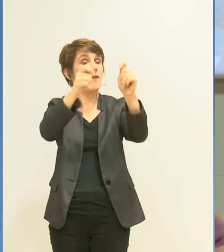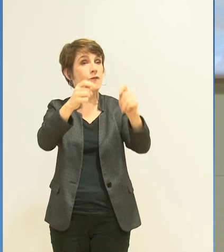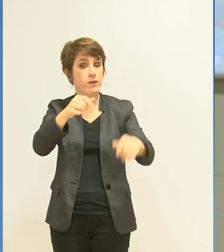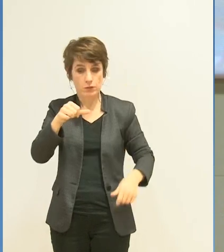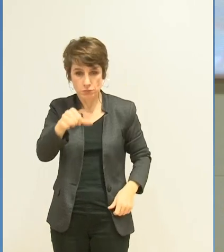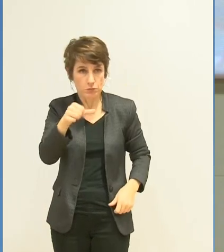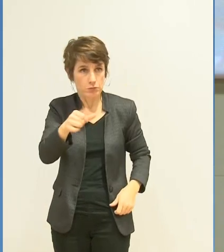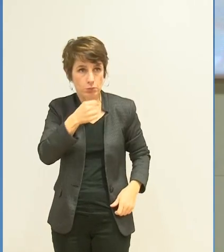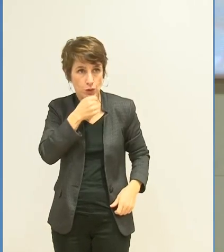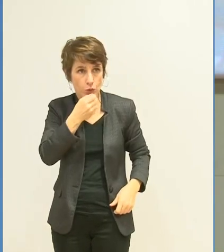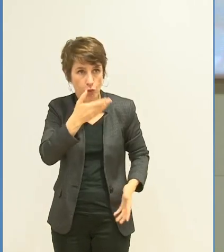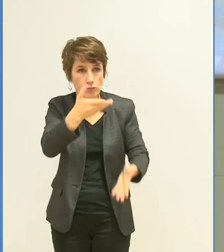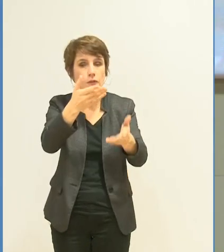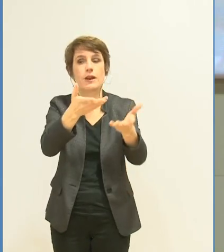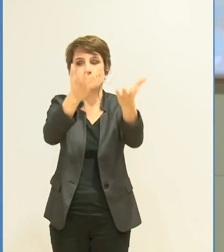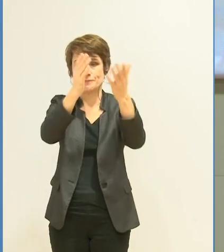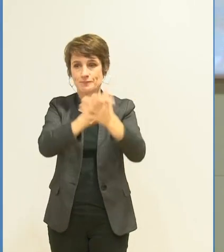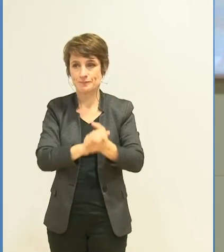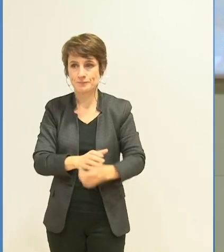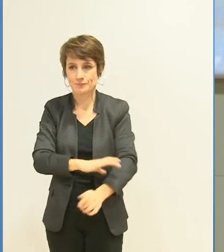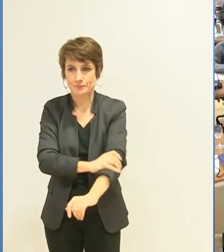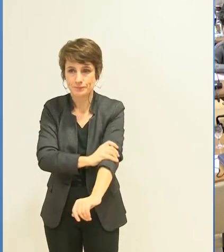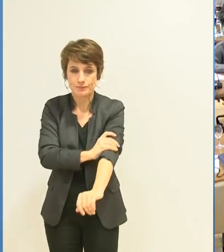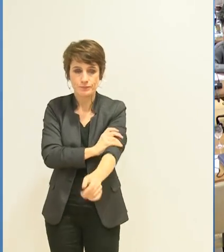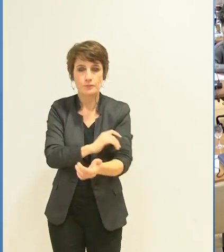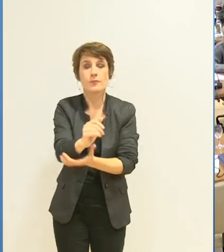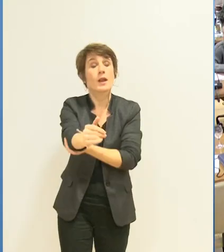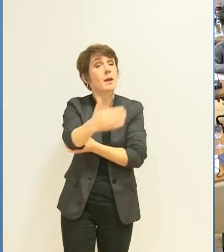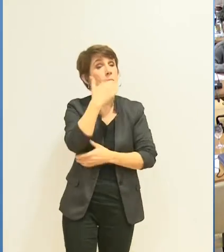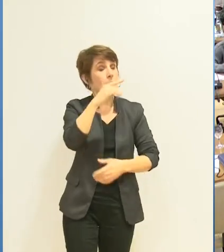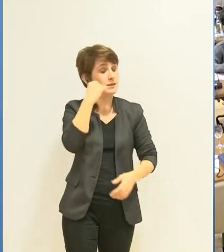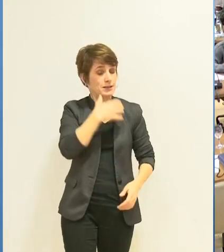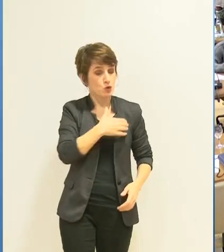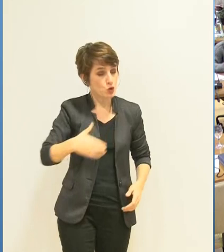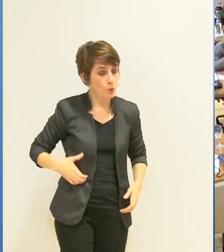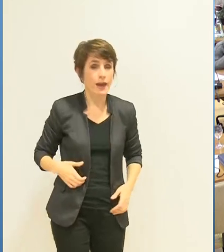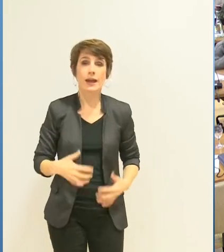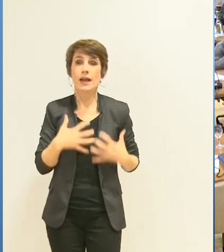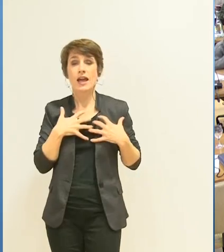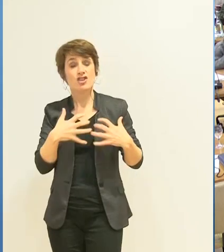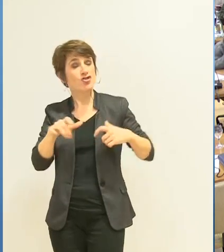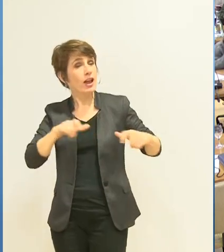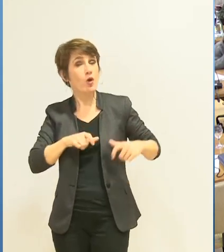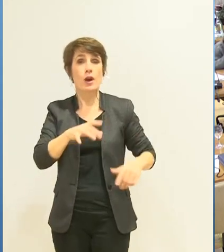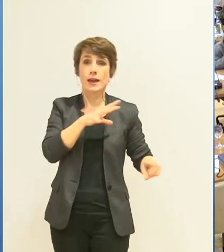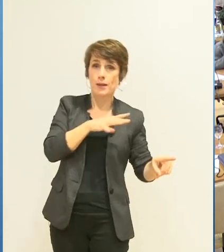merci monsieur le maire chers collègues mesdames et messieurs